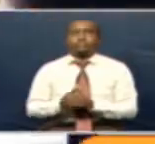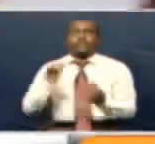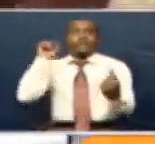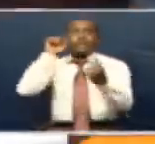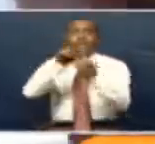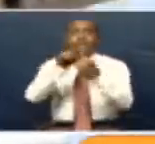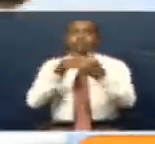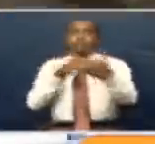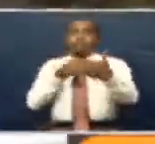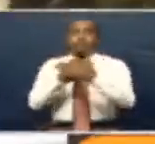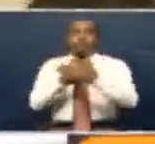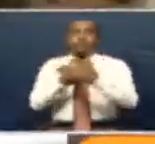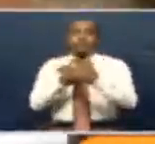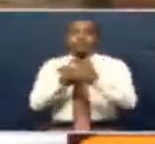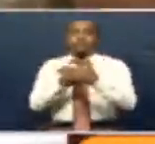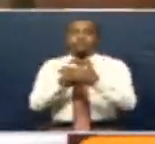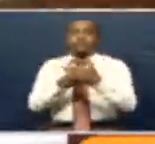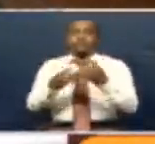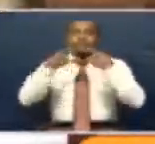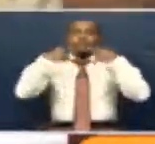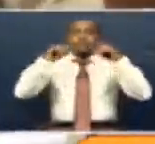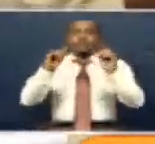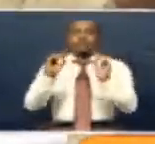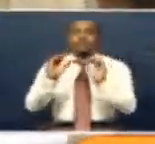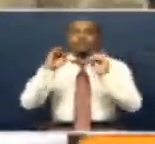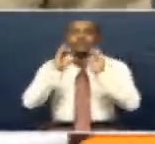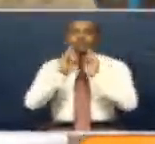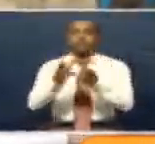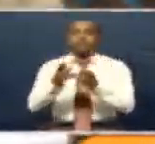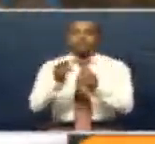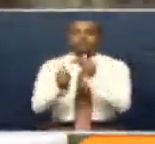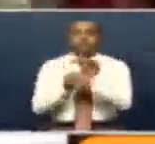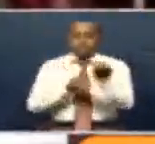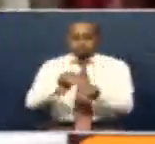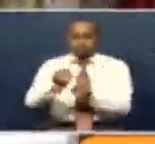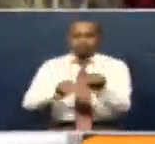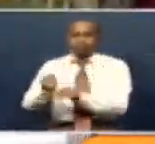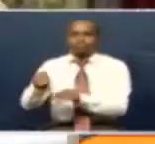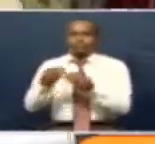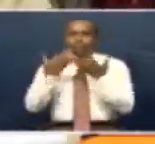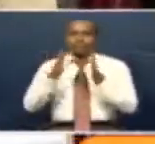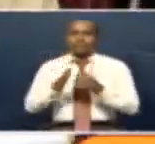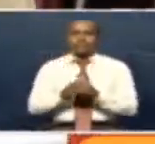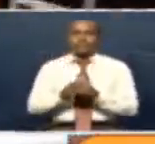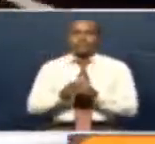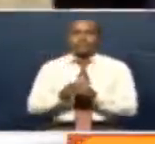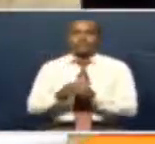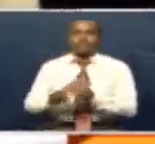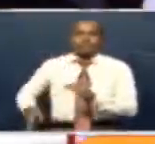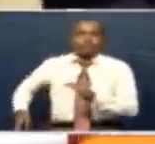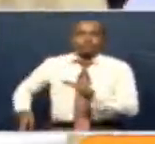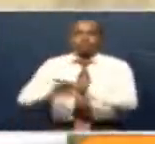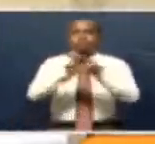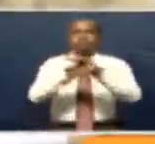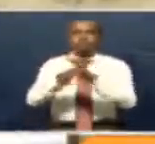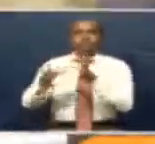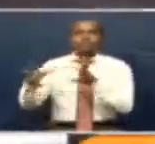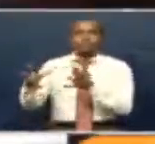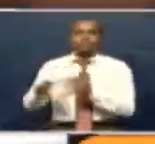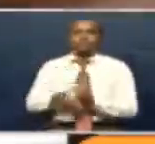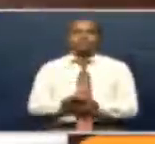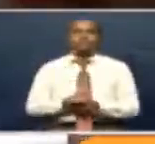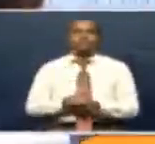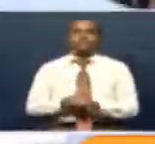Nia yao ni kumzuia Muriuki kutowasomea wanahabari taarifa aliyekuwa amechapisha na kufurushwa hadi nje ya kivuto